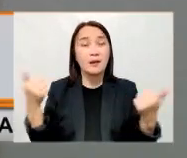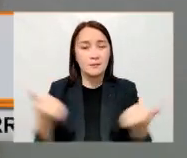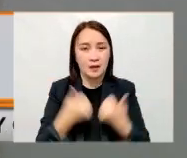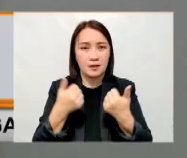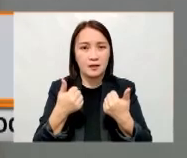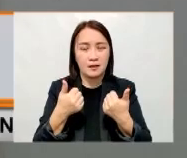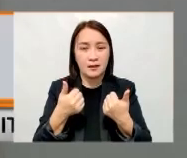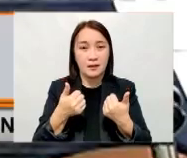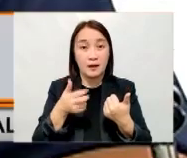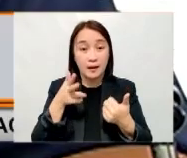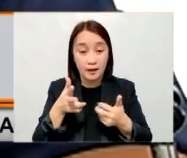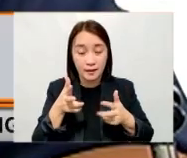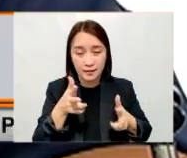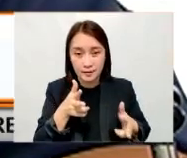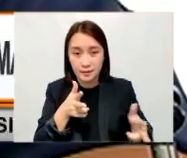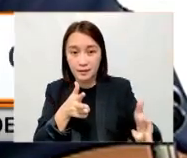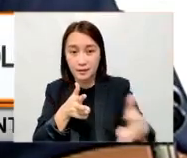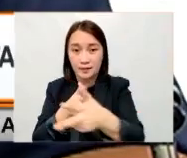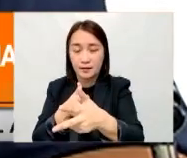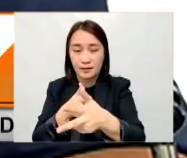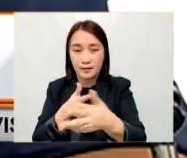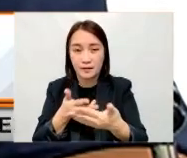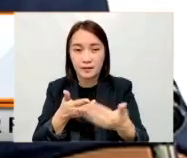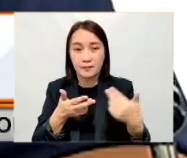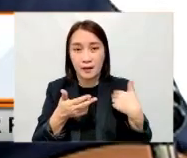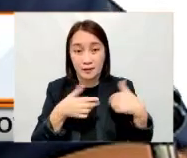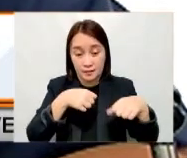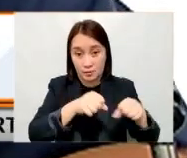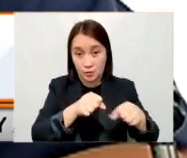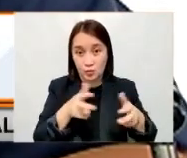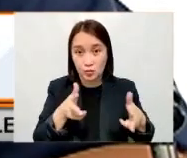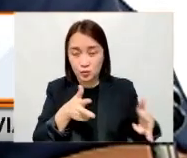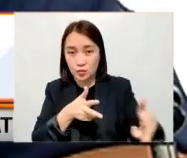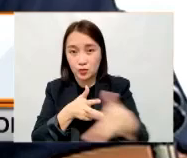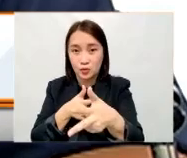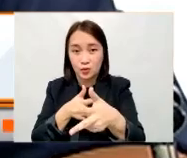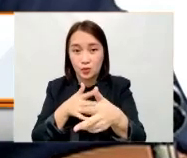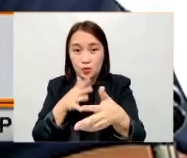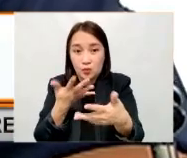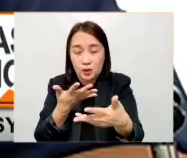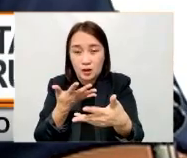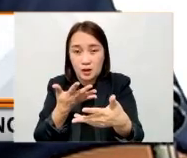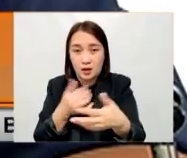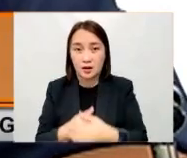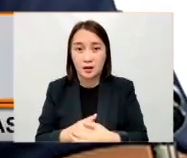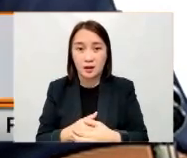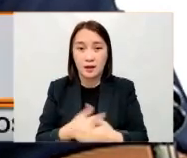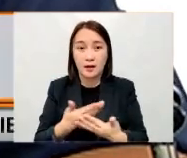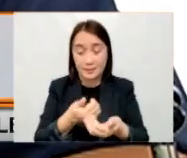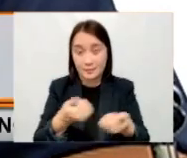siya, nag-alanganin lang siya ma'am. Kumbaga, wala siyang sufficient clearance na makapag-overtake kaya tinamaan